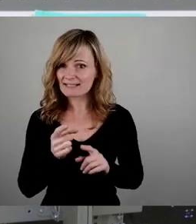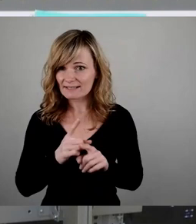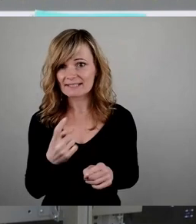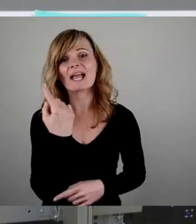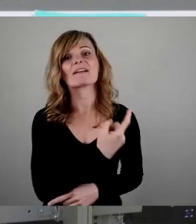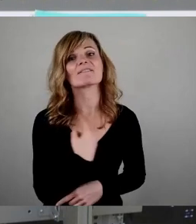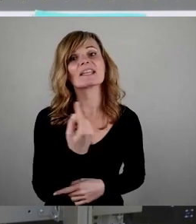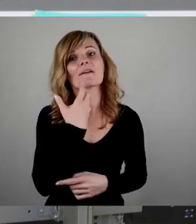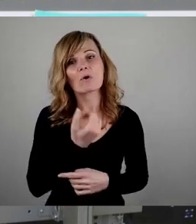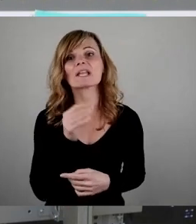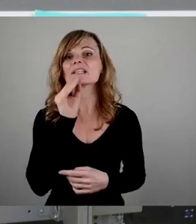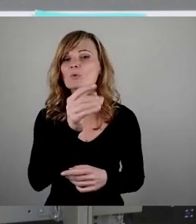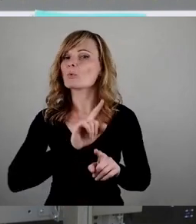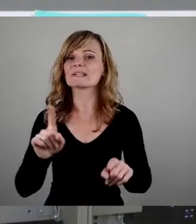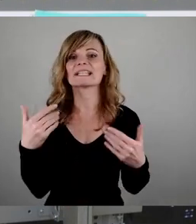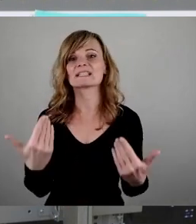dass es auch in Zukunft nicht so ist.